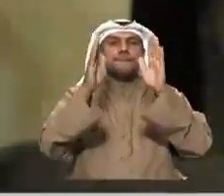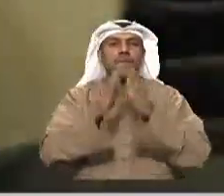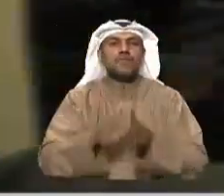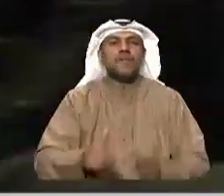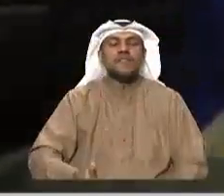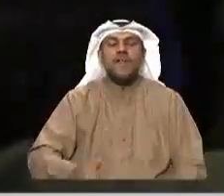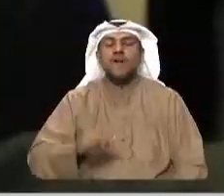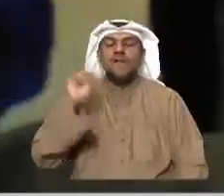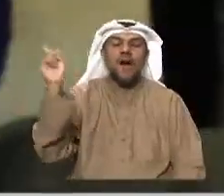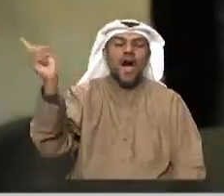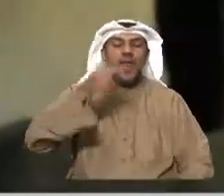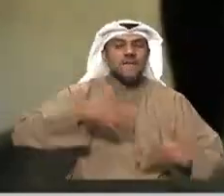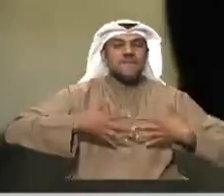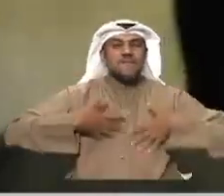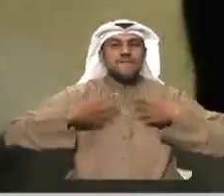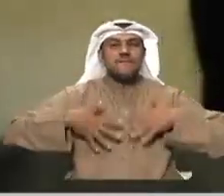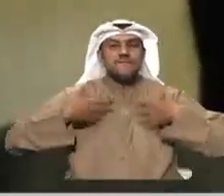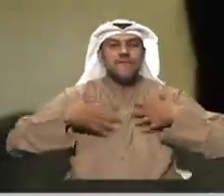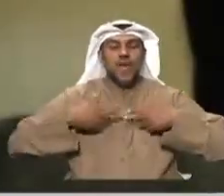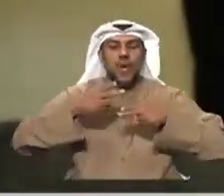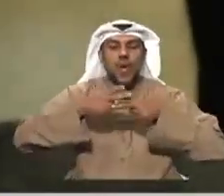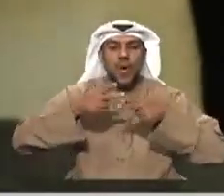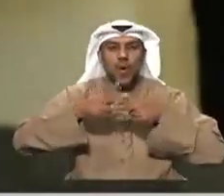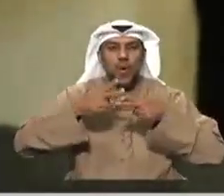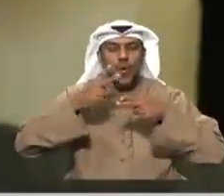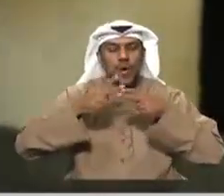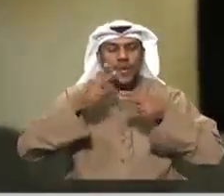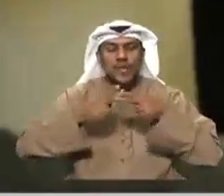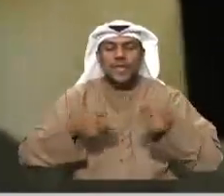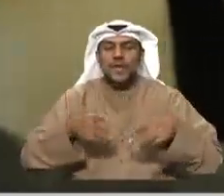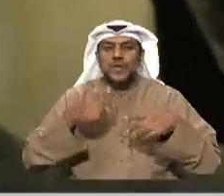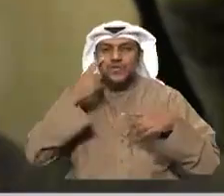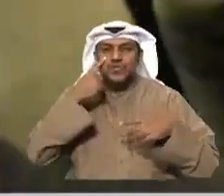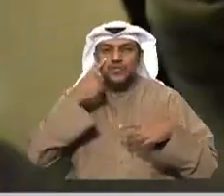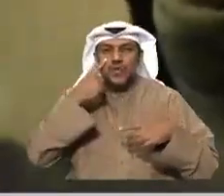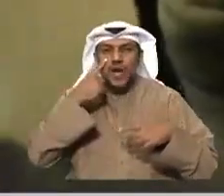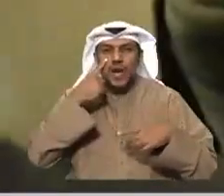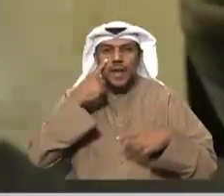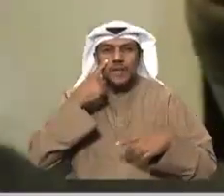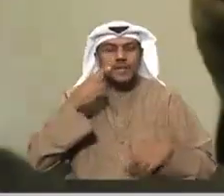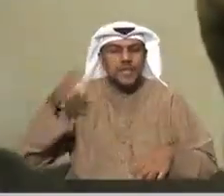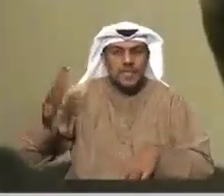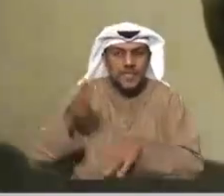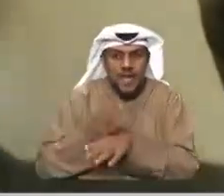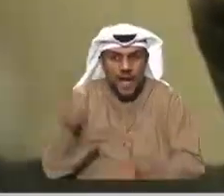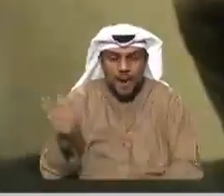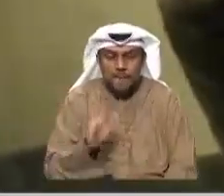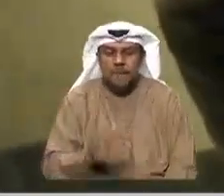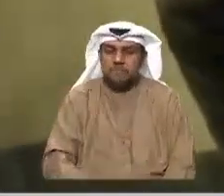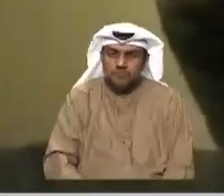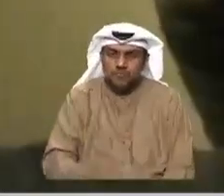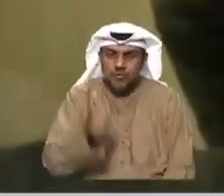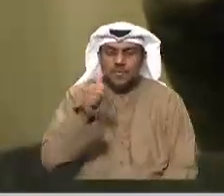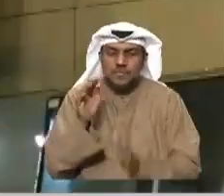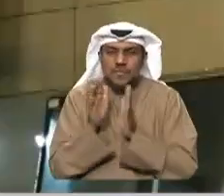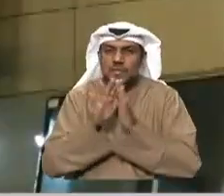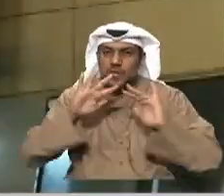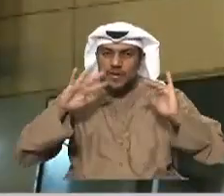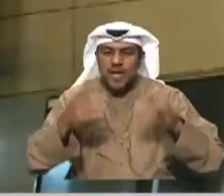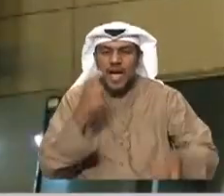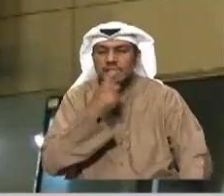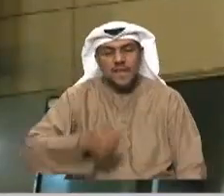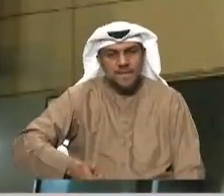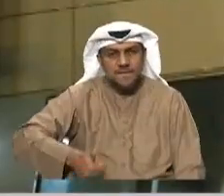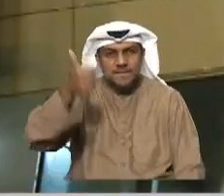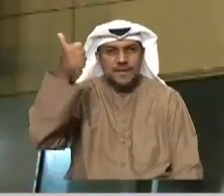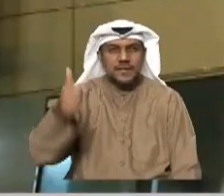الفرحة العارمة، والجمهور الكويتي على المسافة وعلى الطريق ما تعب، وآزر المنتخب يستاهل الأزرق.